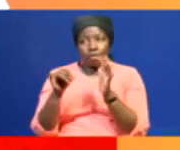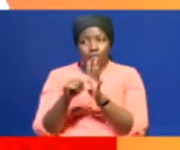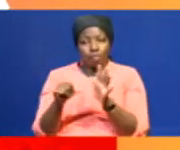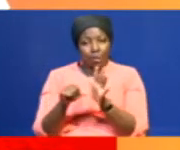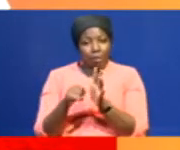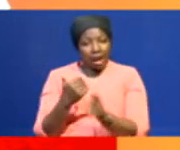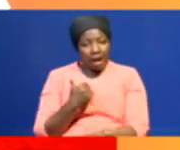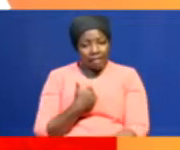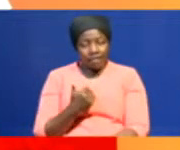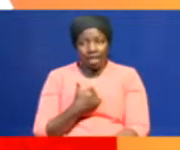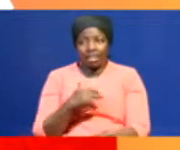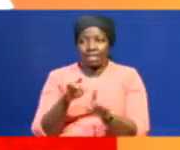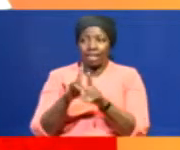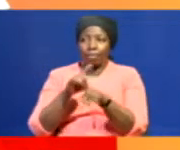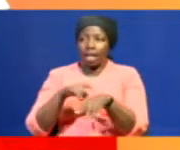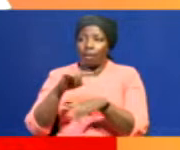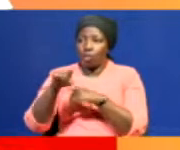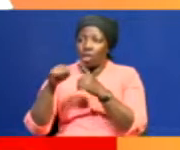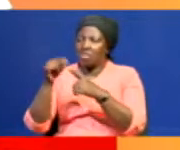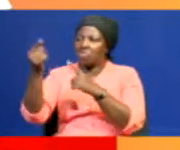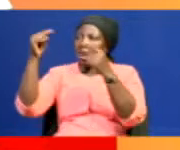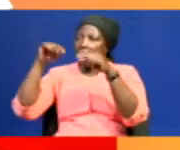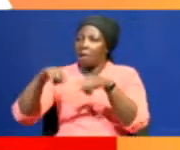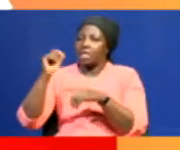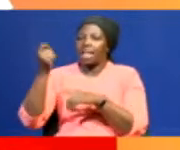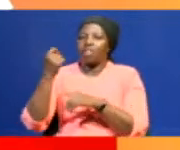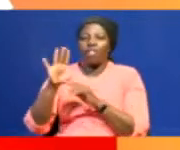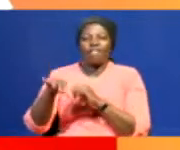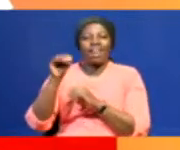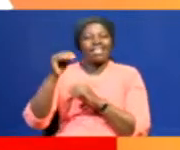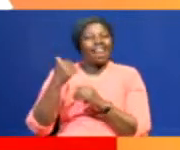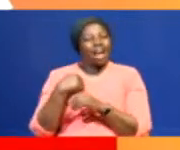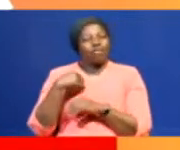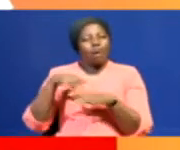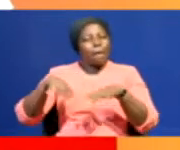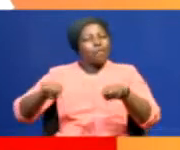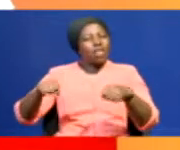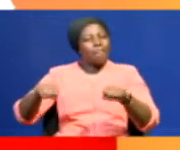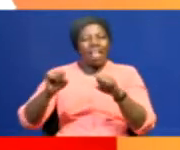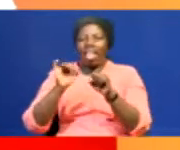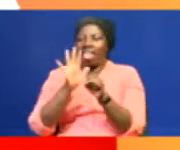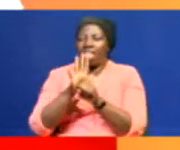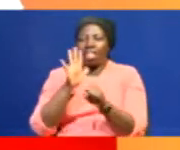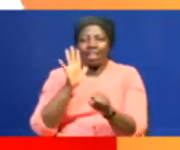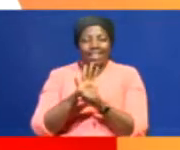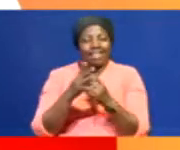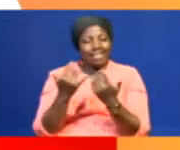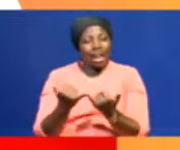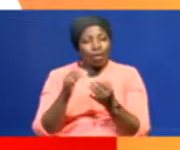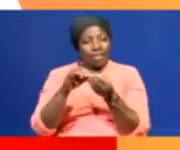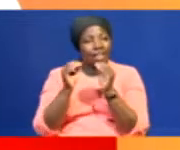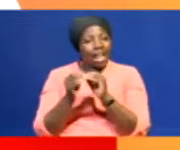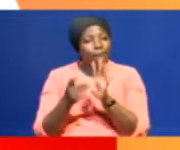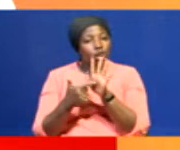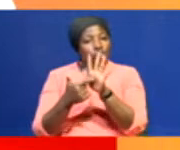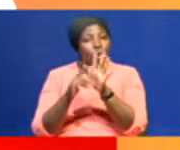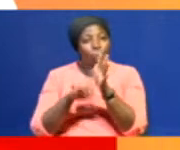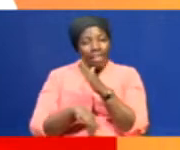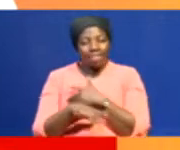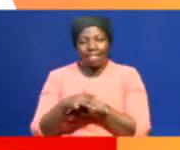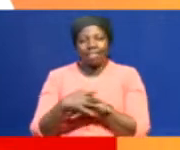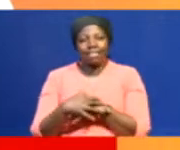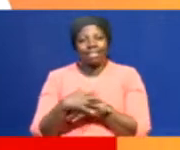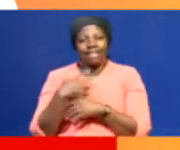na ukikuja Kenya tuko na pikipiki mingi. Tunaambiwa saa hii statistics zinasema hata ile air pollution